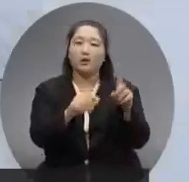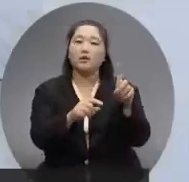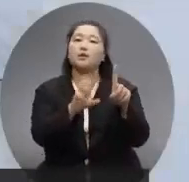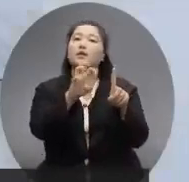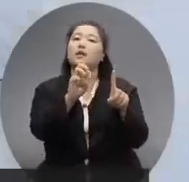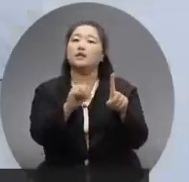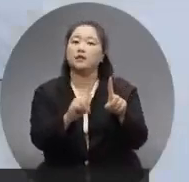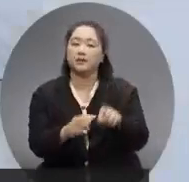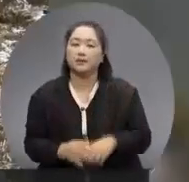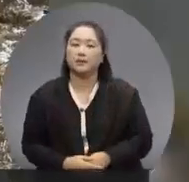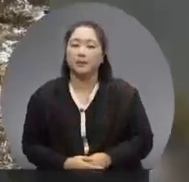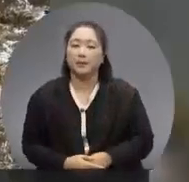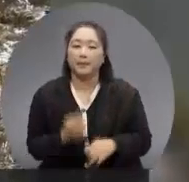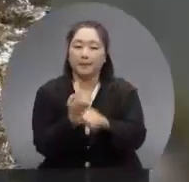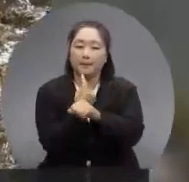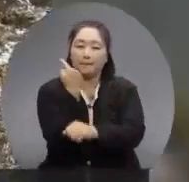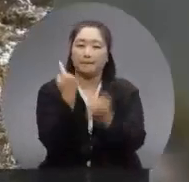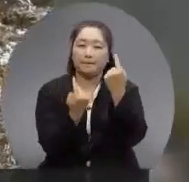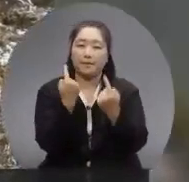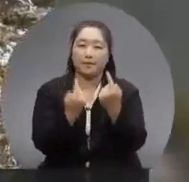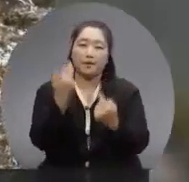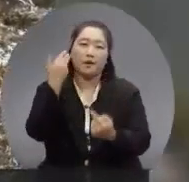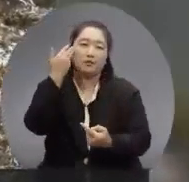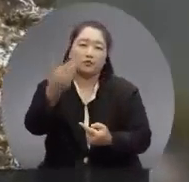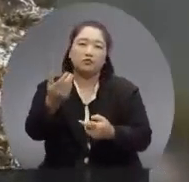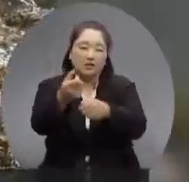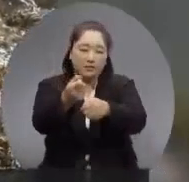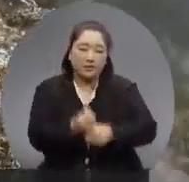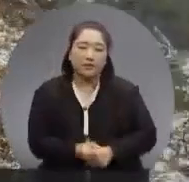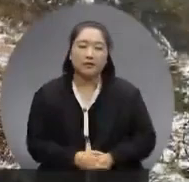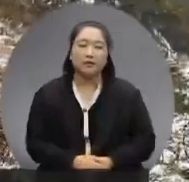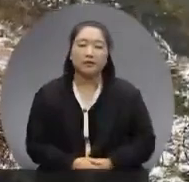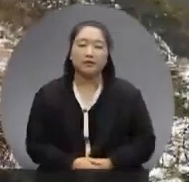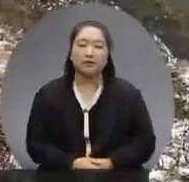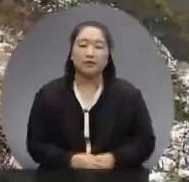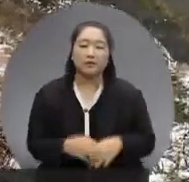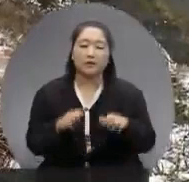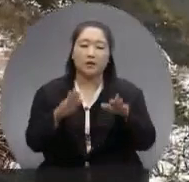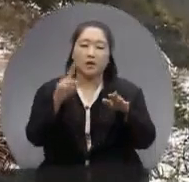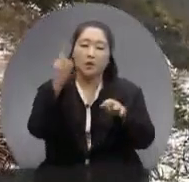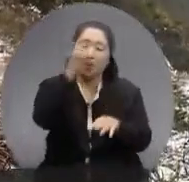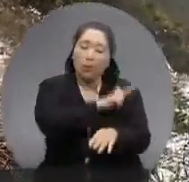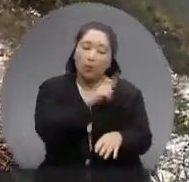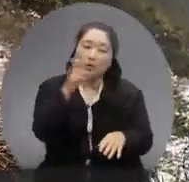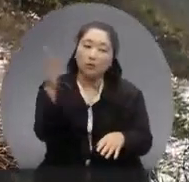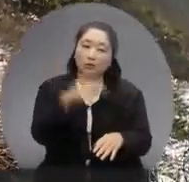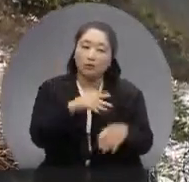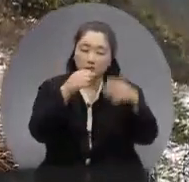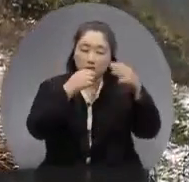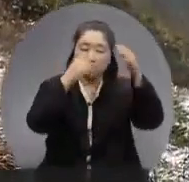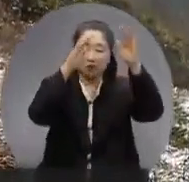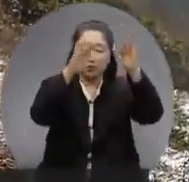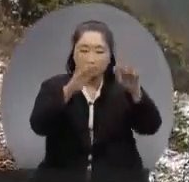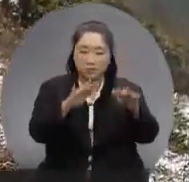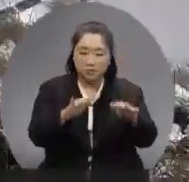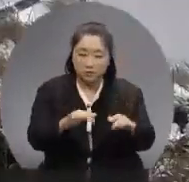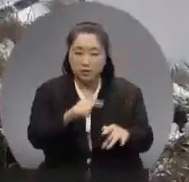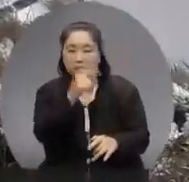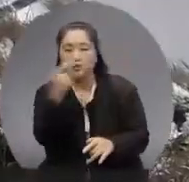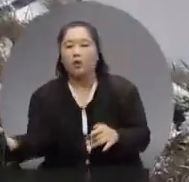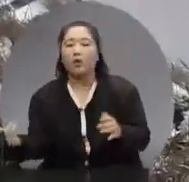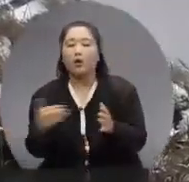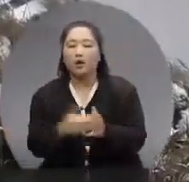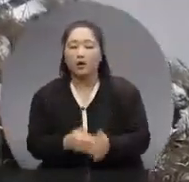쌓였습니다 지난해보다 아흐레나 이른 첫눈입니다 오전부터 내리기 시작해서 저녁까지 계속 눈이